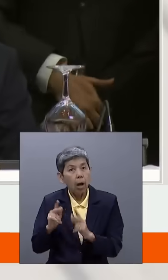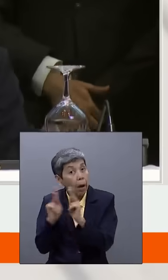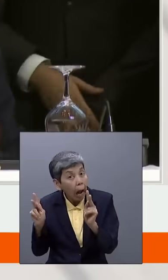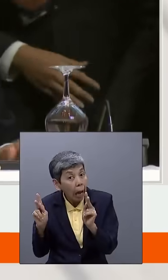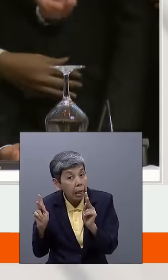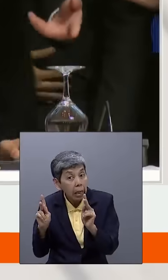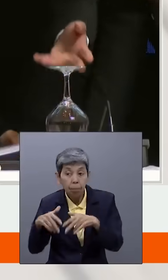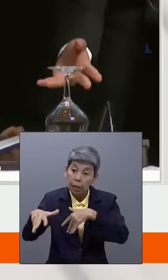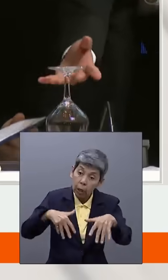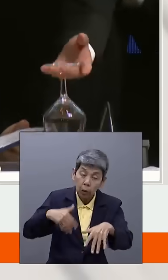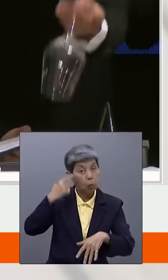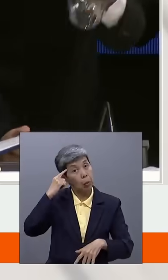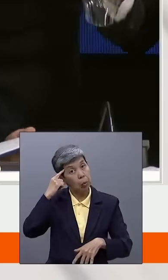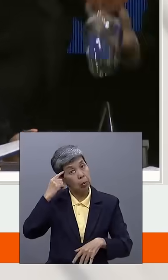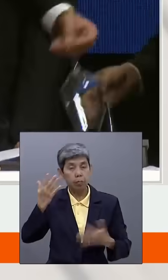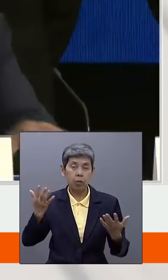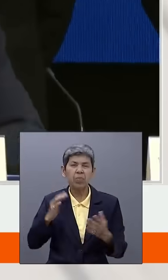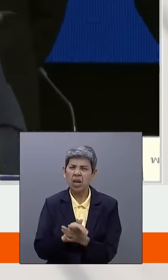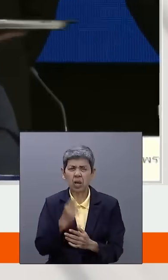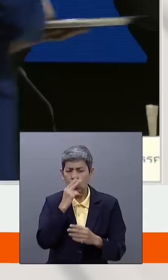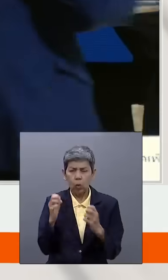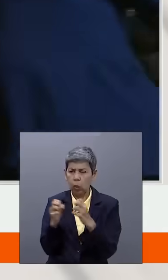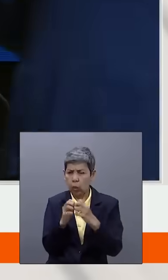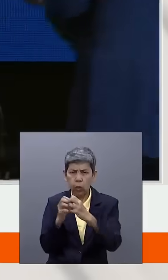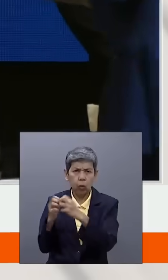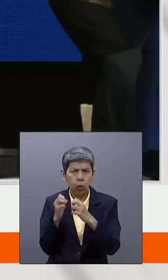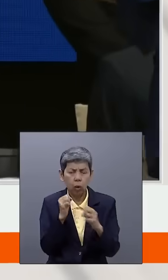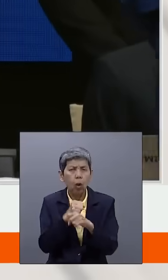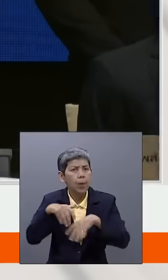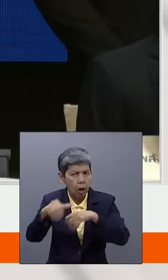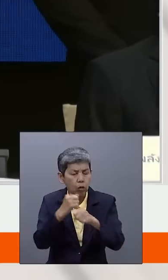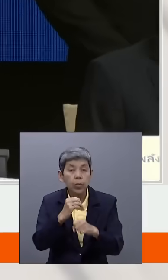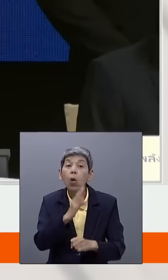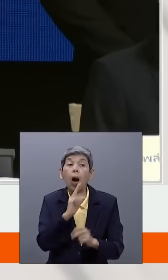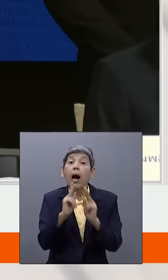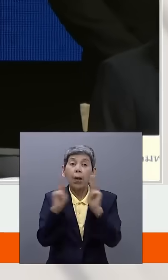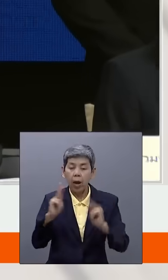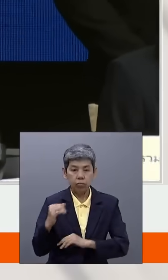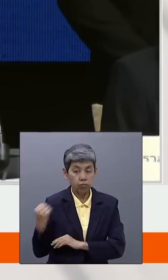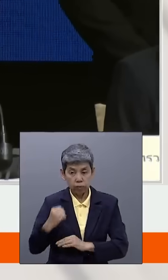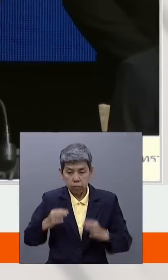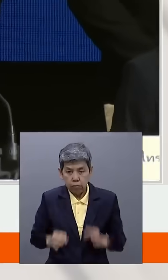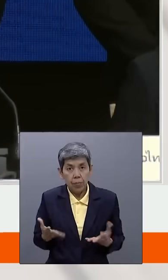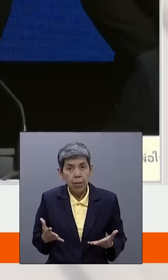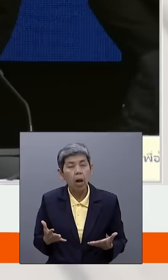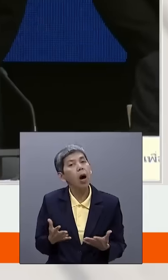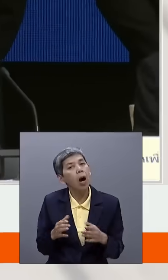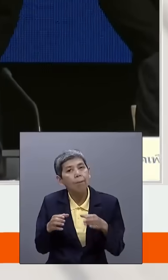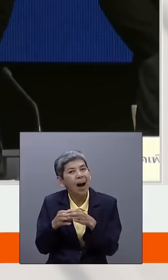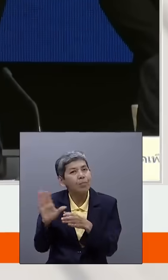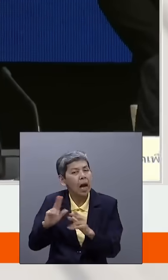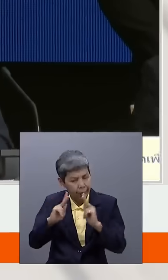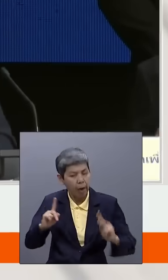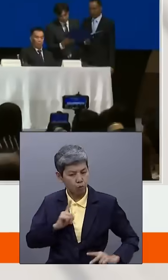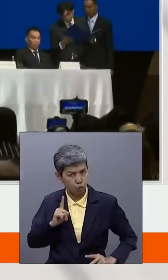คหรือประชาชนหรือมวลชนคือมันพูดดูดีไงพรรคของมวลชนนะแต่ถ้ากรรมการไม่มีอำนาจตัดสินใจเลยแล้วมันไม่ใช่พรรคนะครับม ัน ก็